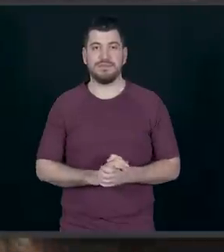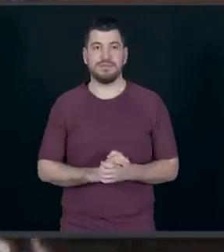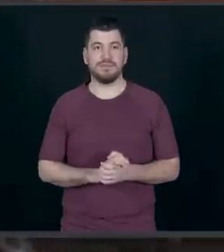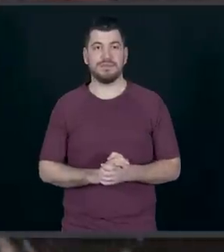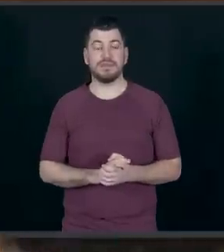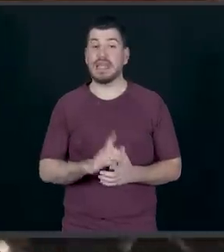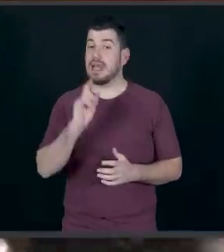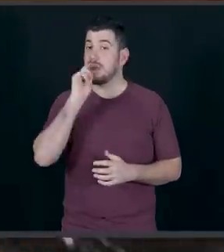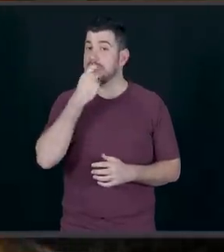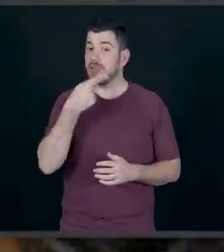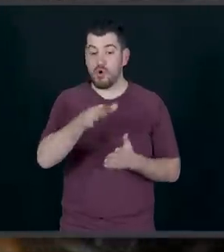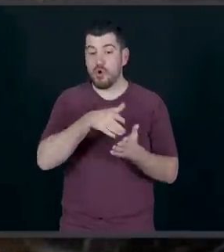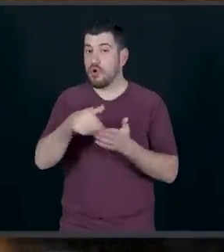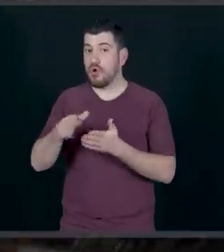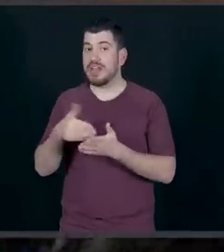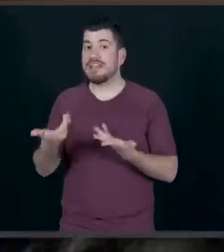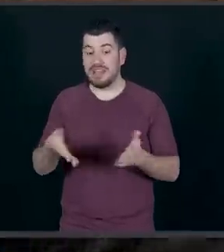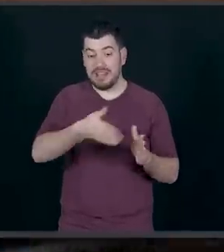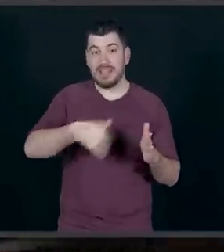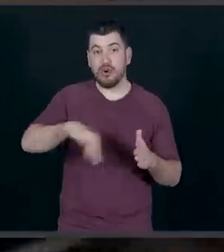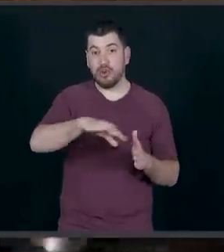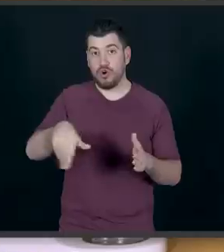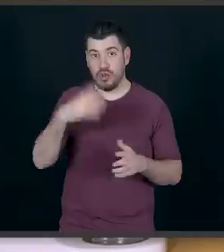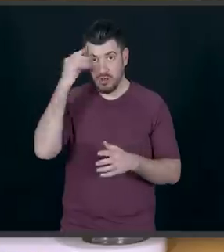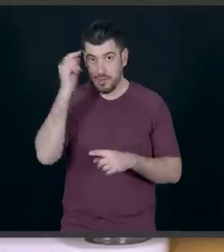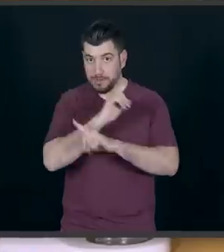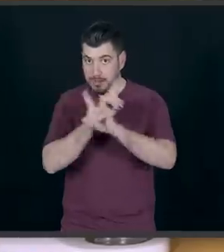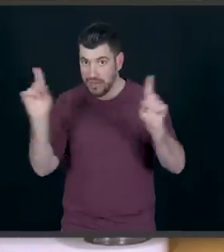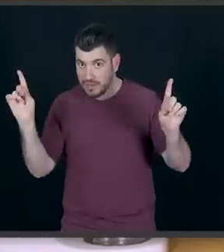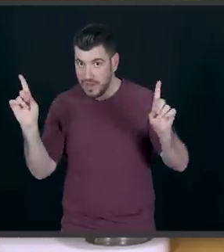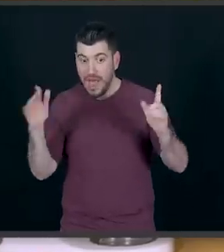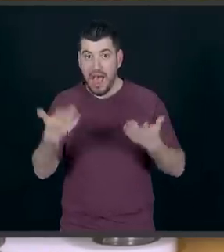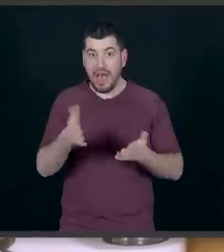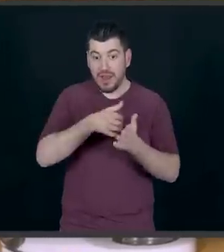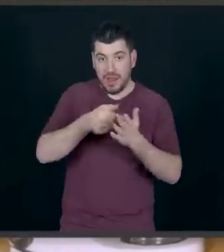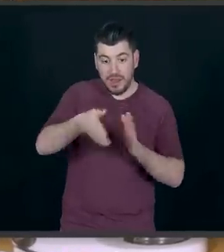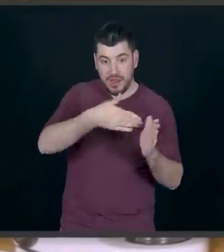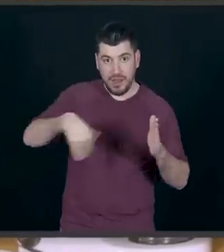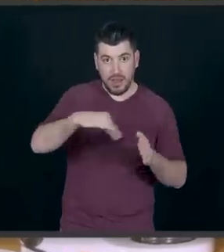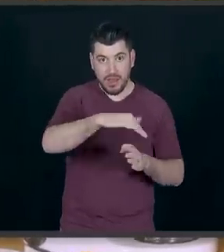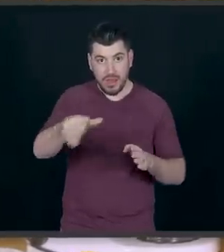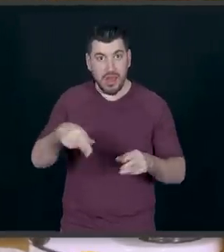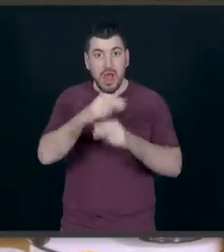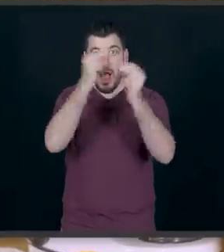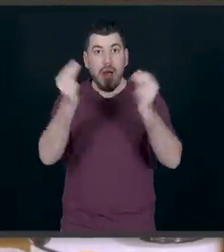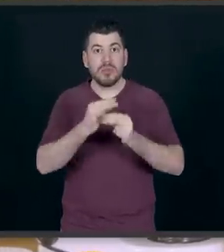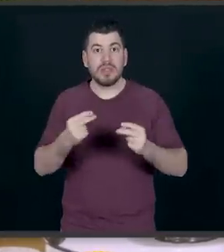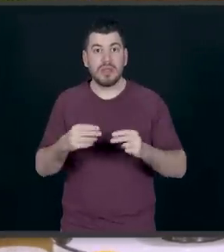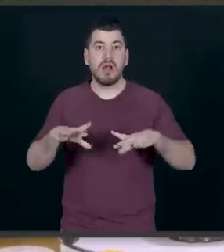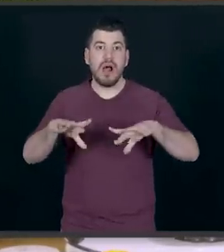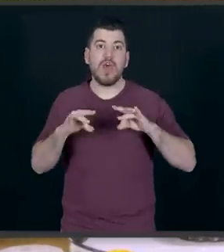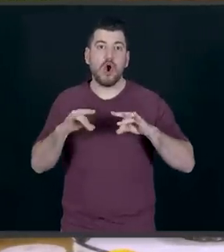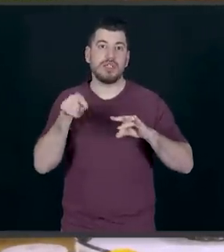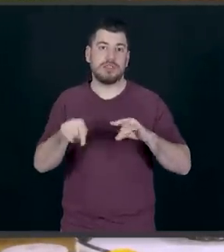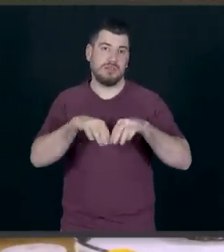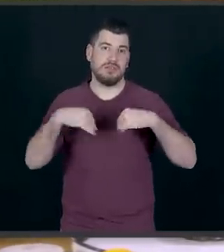Το μυστικό στο αλευροβουτύρωμα είναι το γύρω-γύρω. Γιατί άμα δεν βούτυρο αλευρώσουμε γύρω-γύρω, το κέικ μας θα κολλήσει γύρω-γύρω